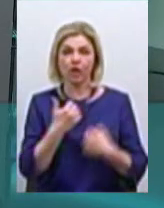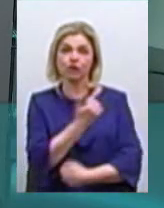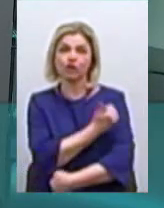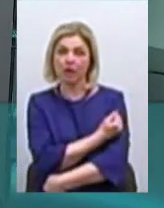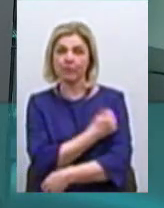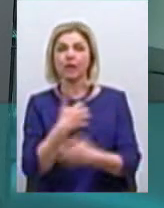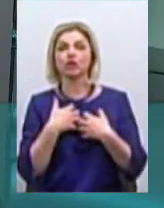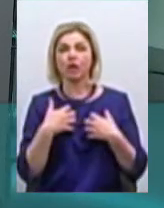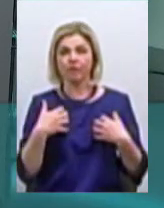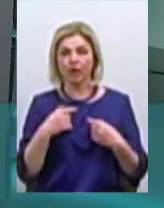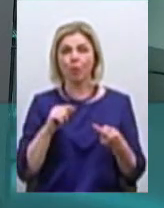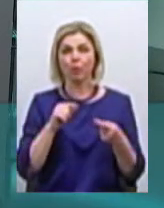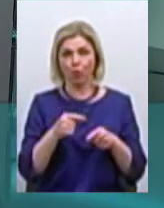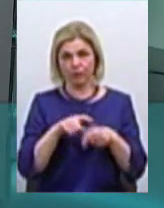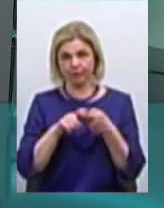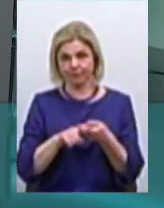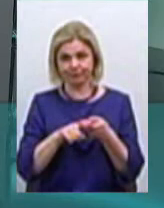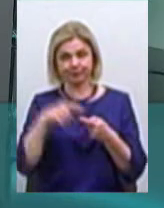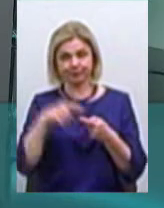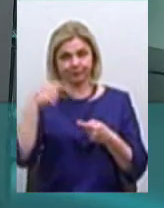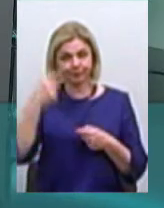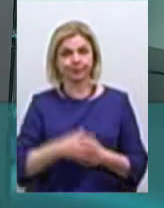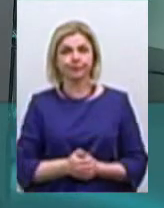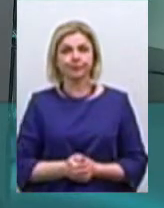тварин проти сказу.